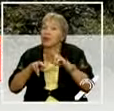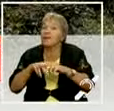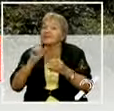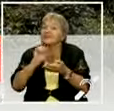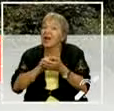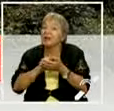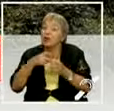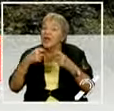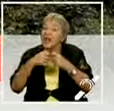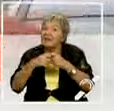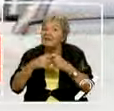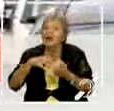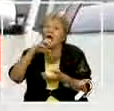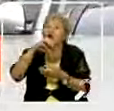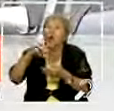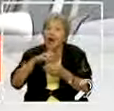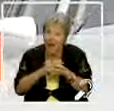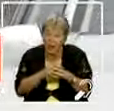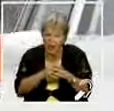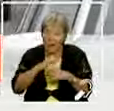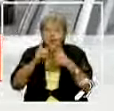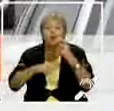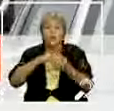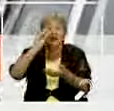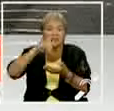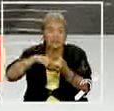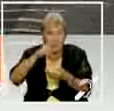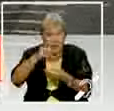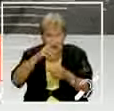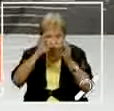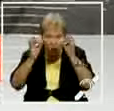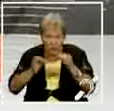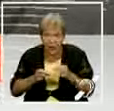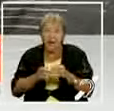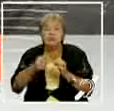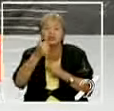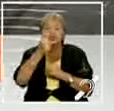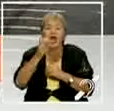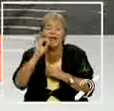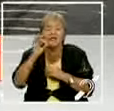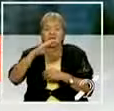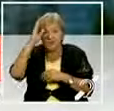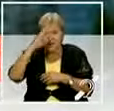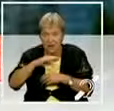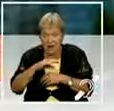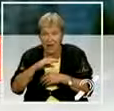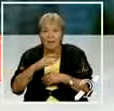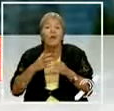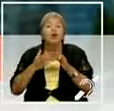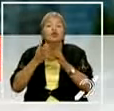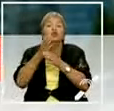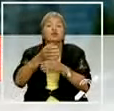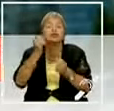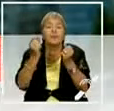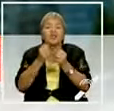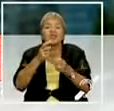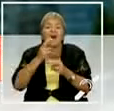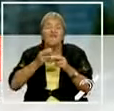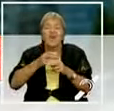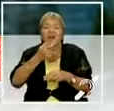locale. După care semnezi contractul de finanțare. Ai la dispoziție maxim 60 de zile ca să duci mașina la casare